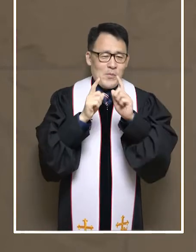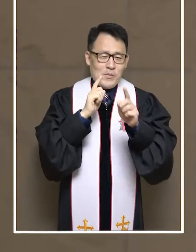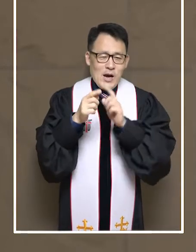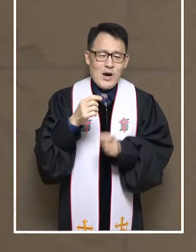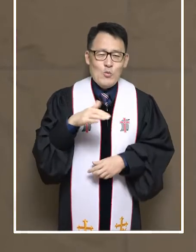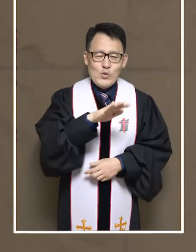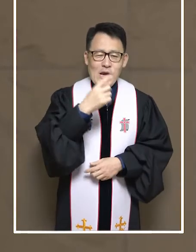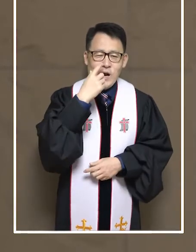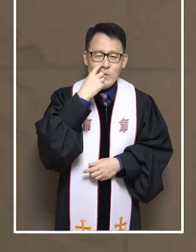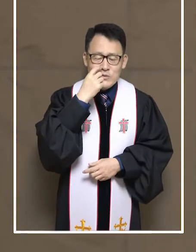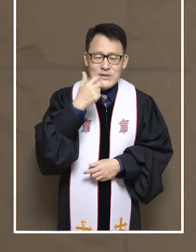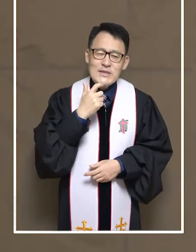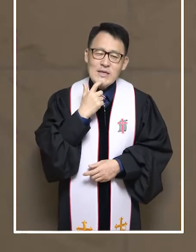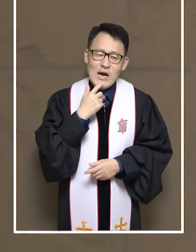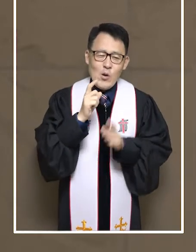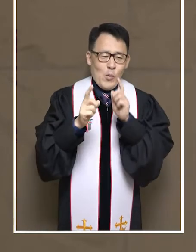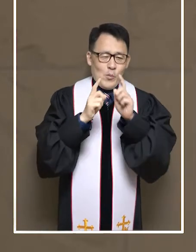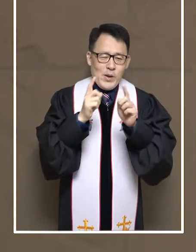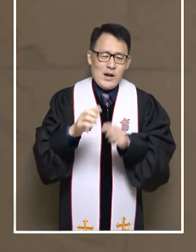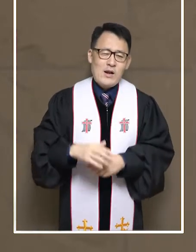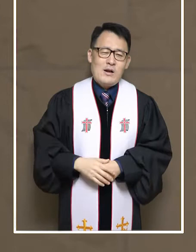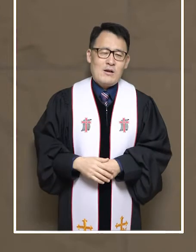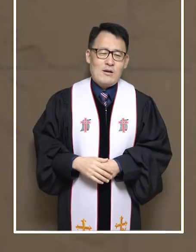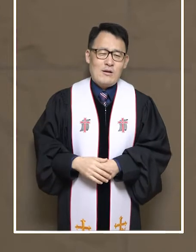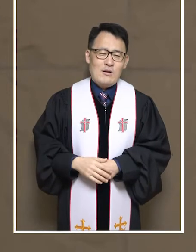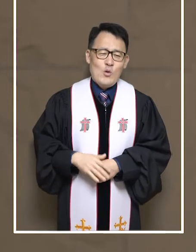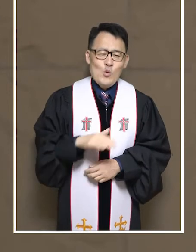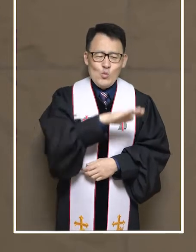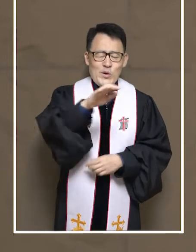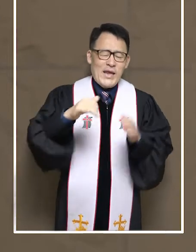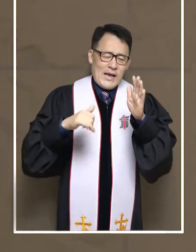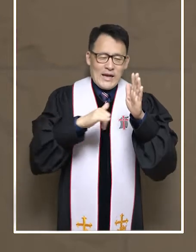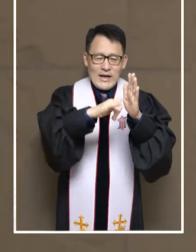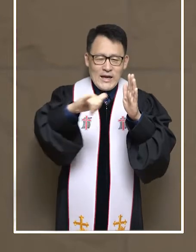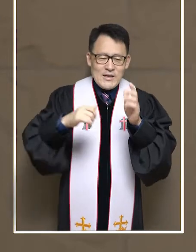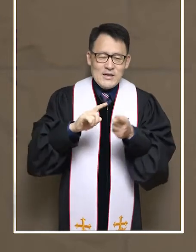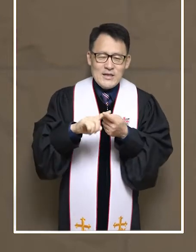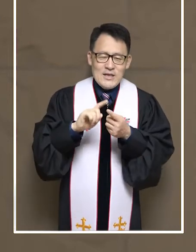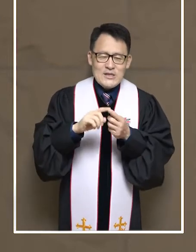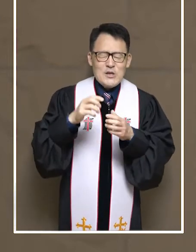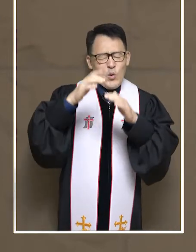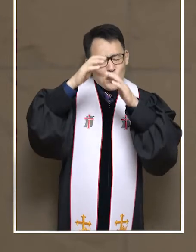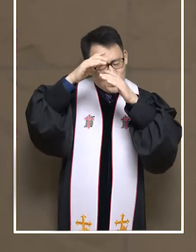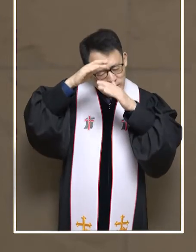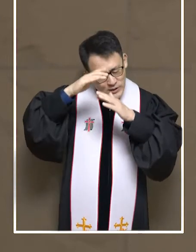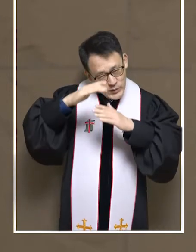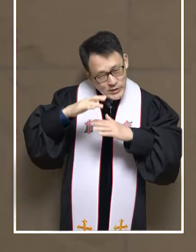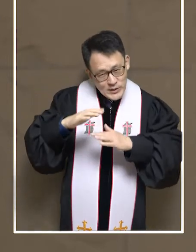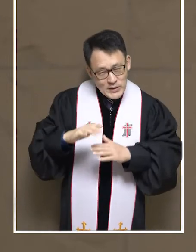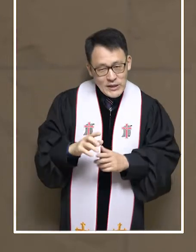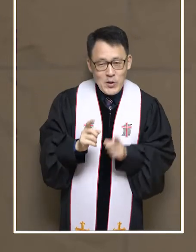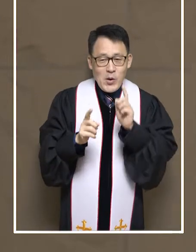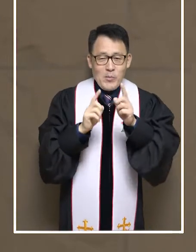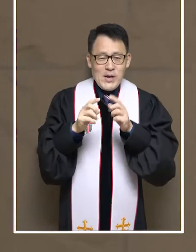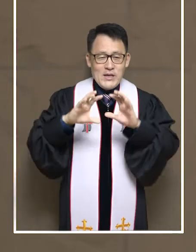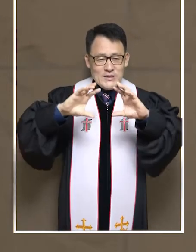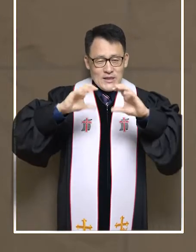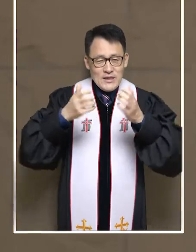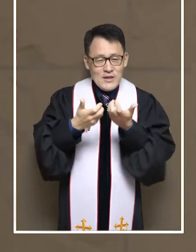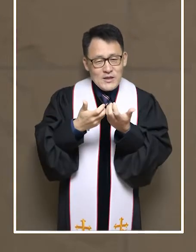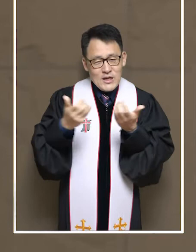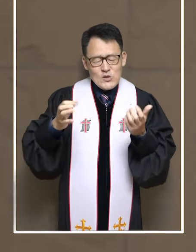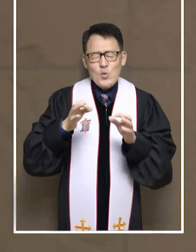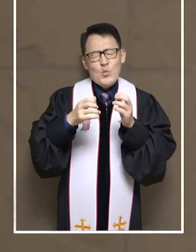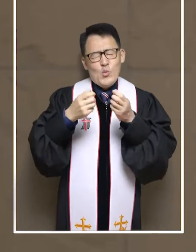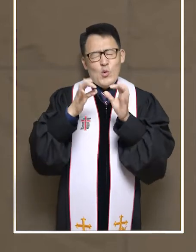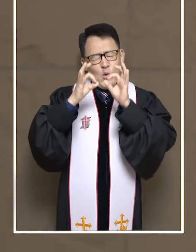이야기죠. 조부 이삭은 우리 가정이 하란에서 돌아온 이후에 얼마 안 돼서 세상을 떠나서 그리